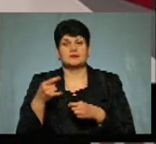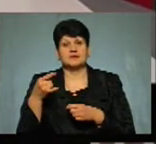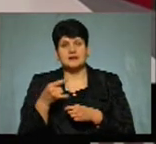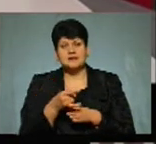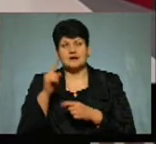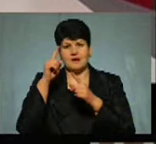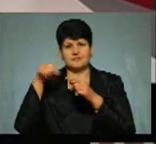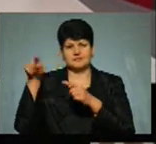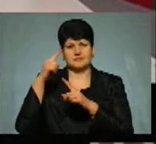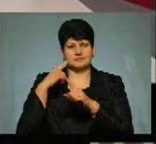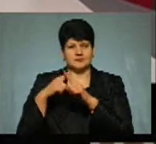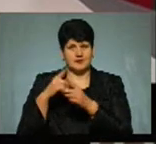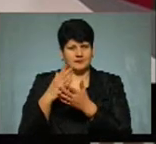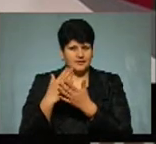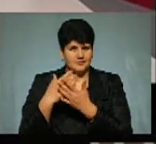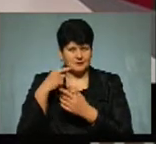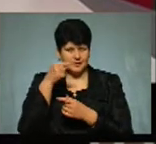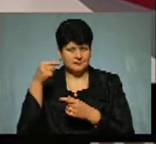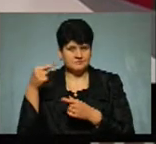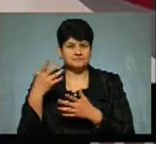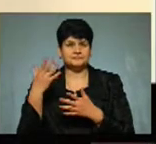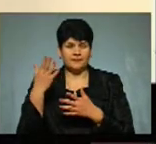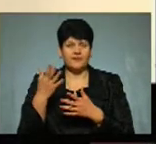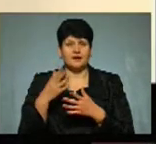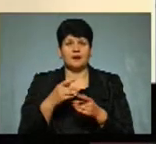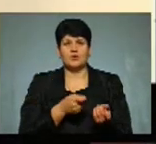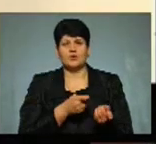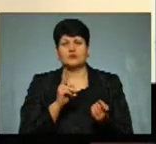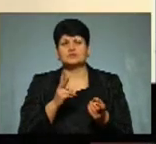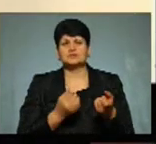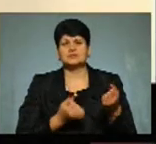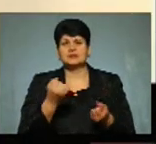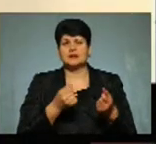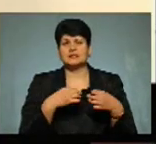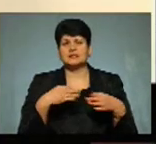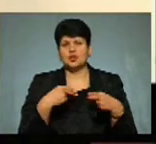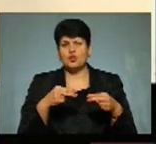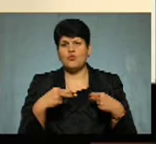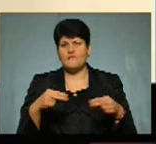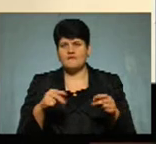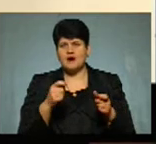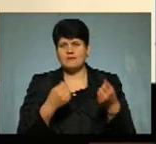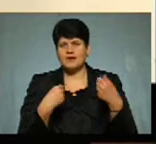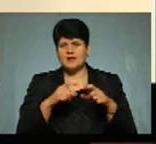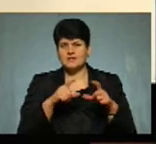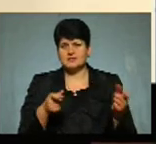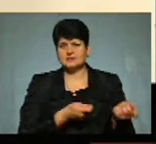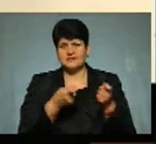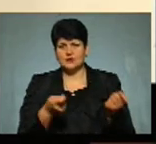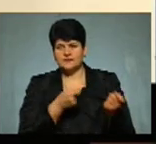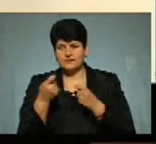чи осіб, які мають привезли, розвантажують товар, тобто це є одне питання.